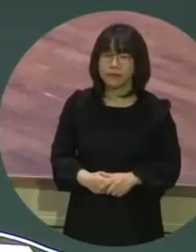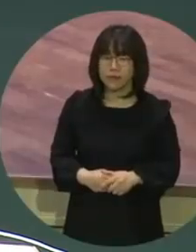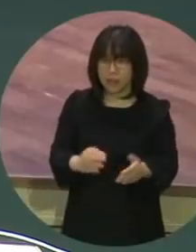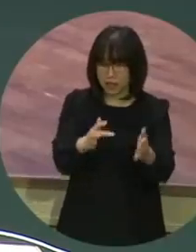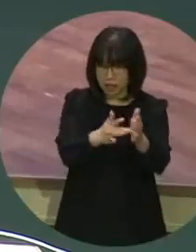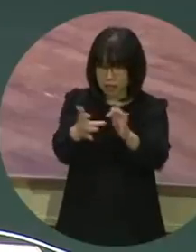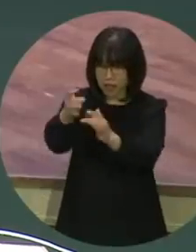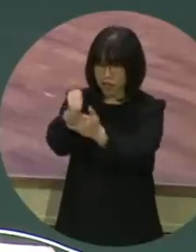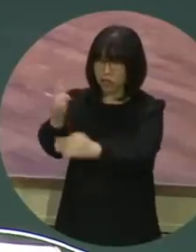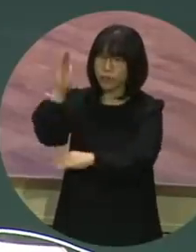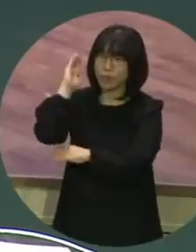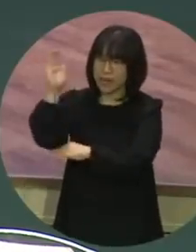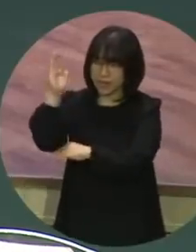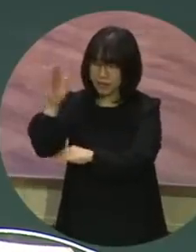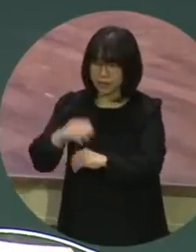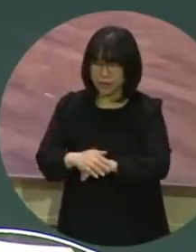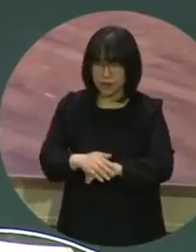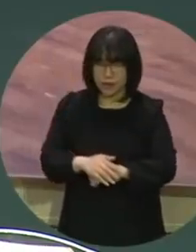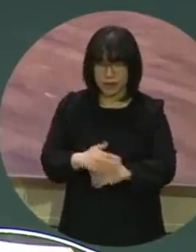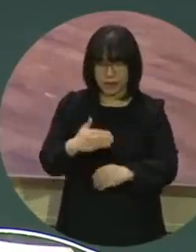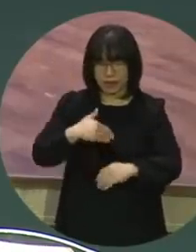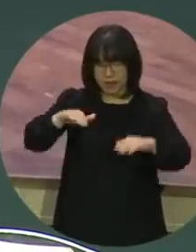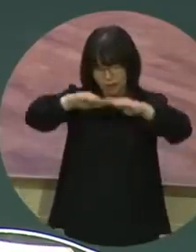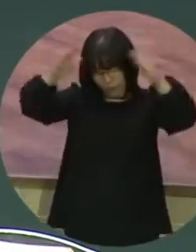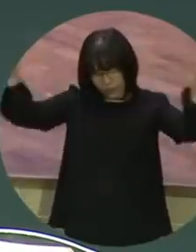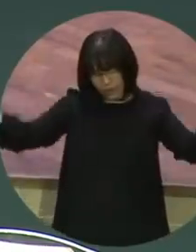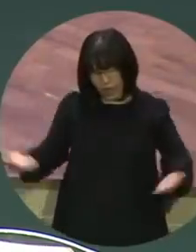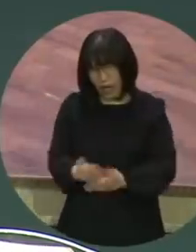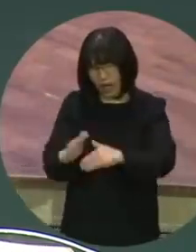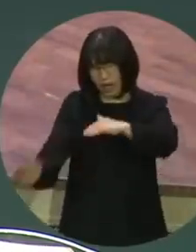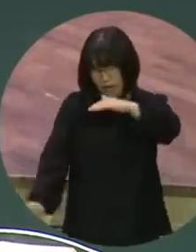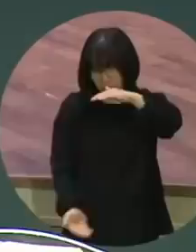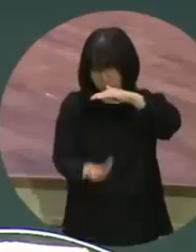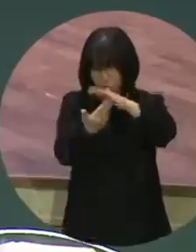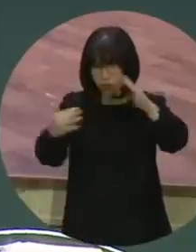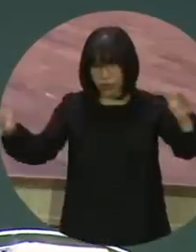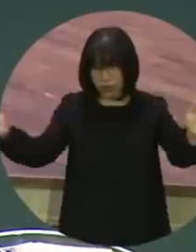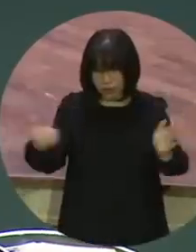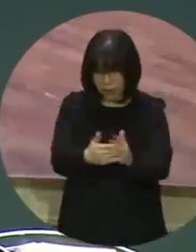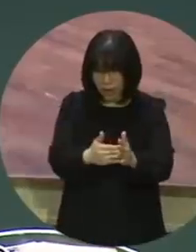예수님 뭐라 했습니까? 다 이루었다. 아멘.